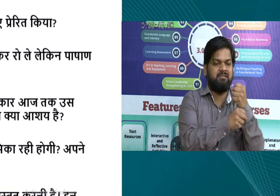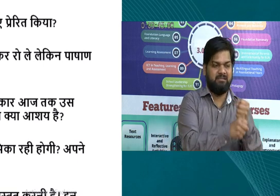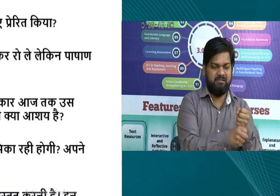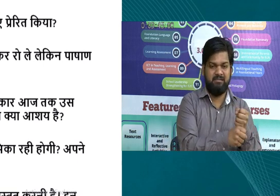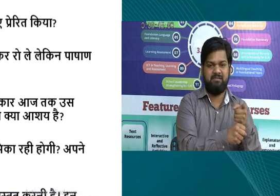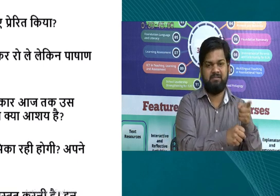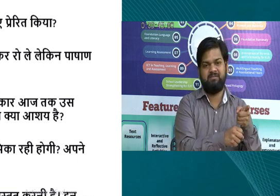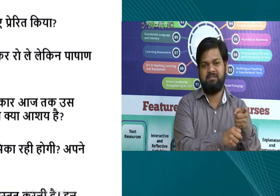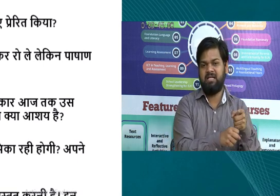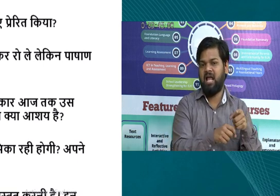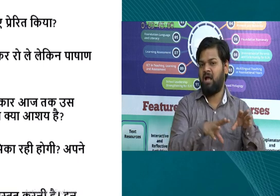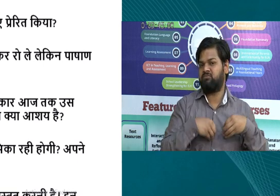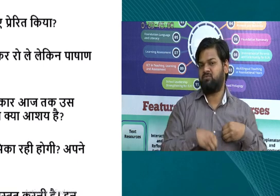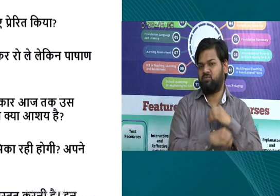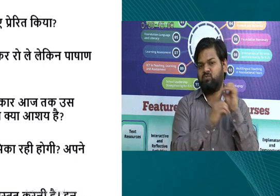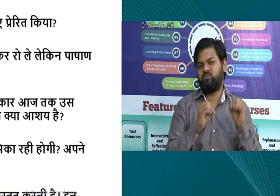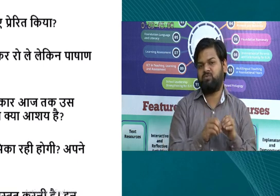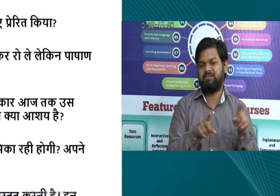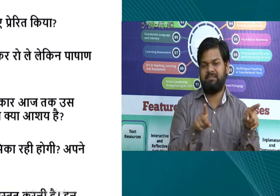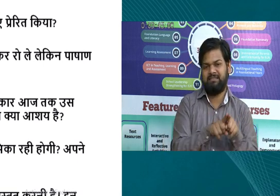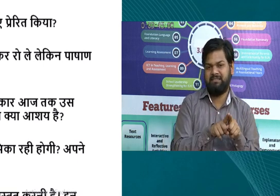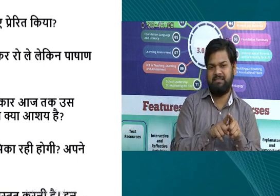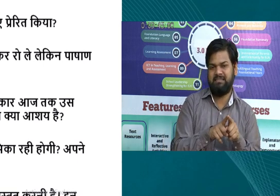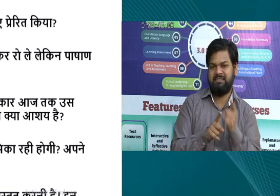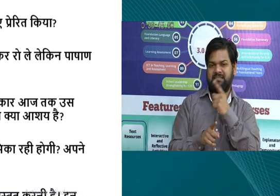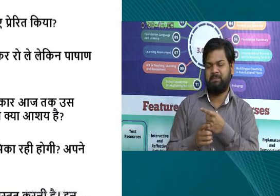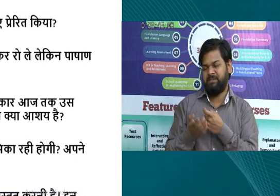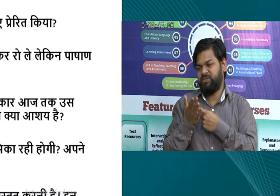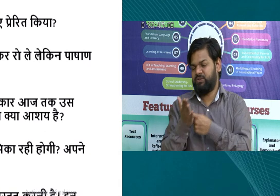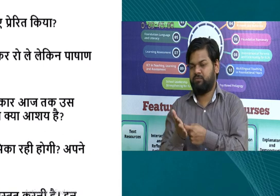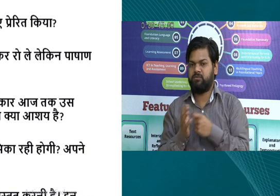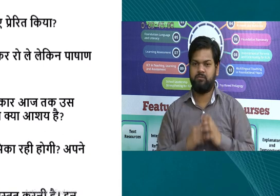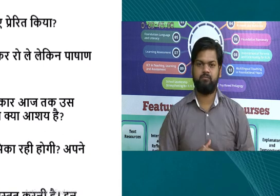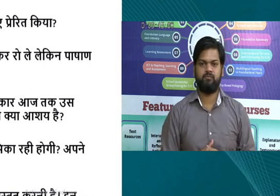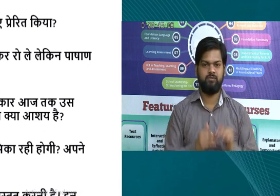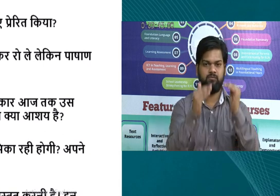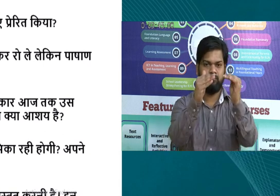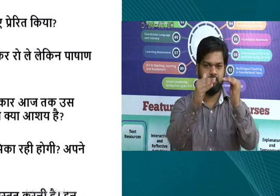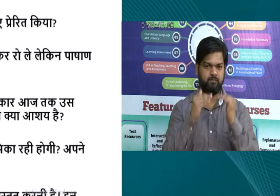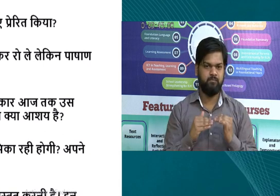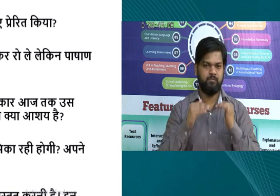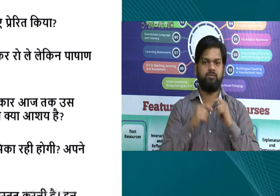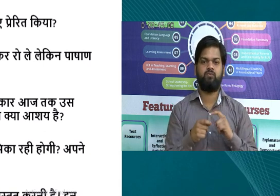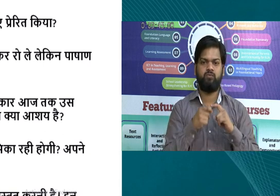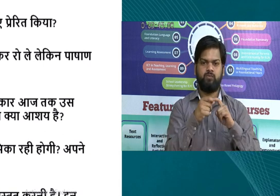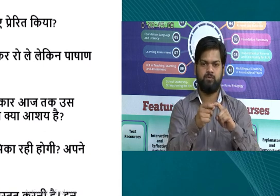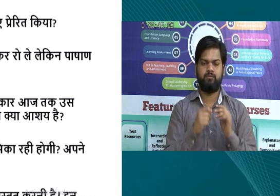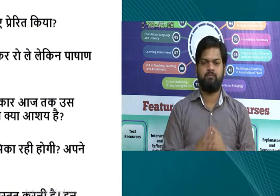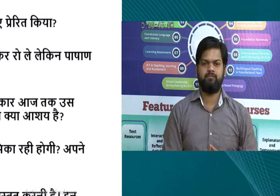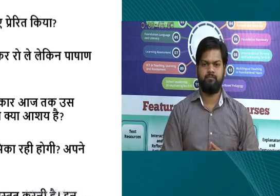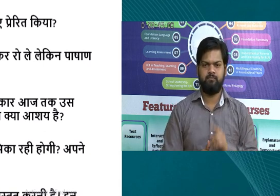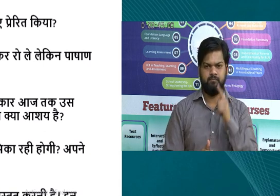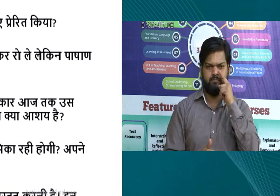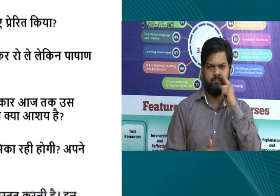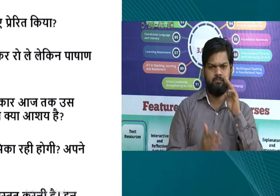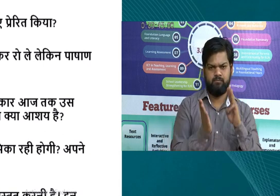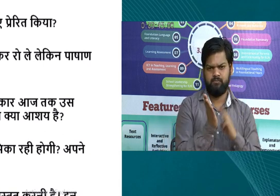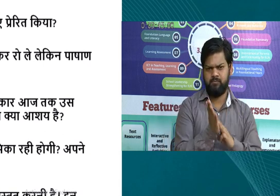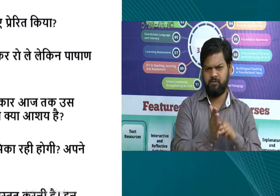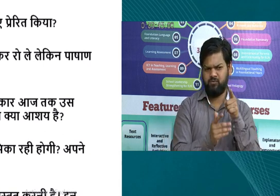जो है प्रेरित किया महल की रक्षा के लिए अगला प्रश्न देखें मैना की अंतिम